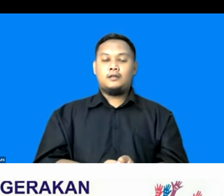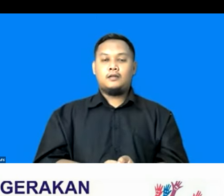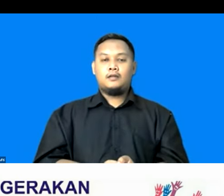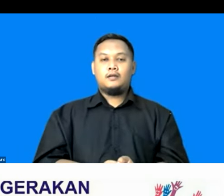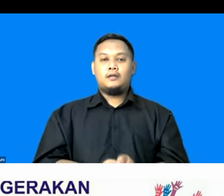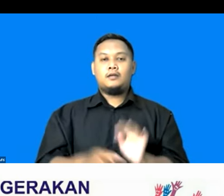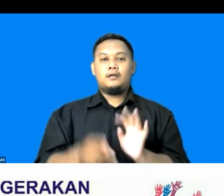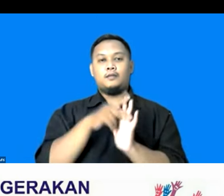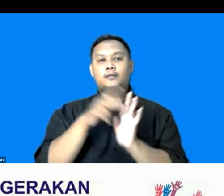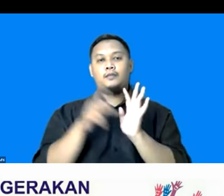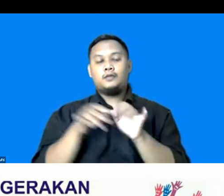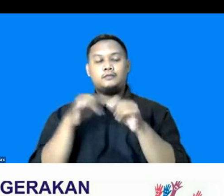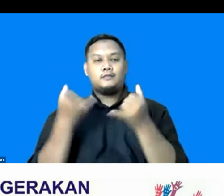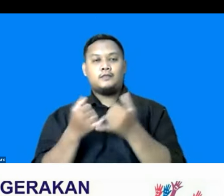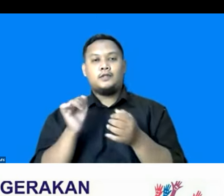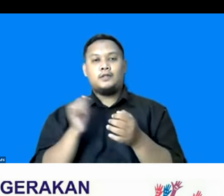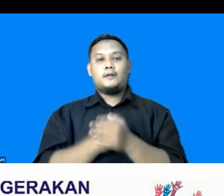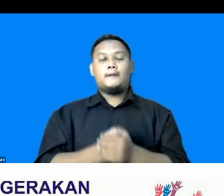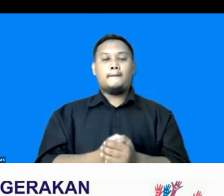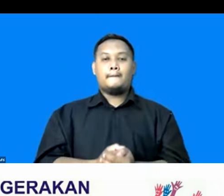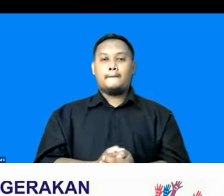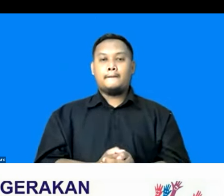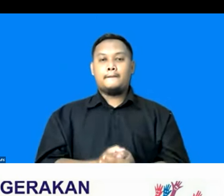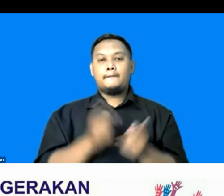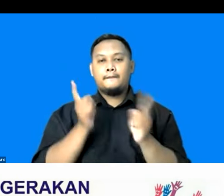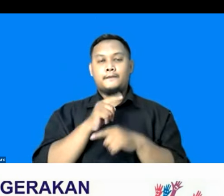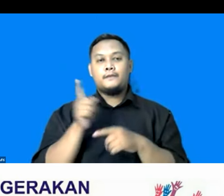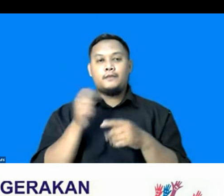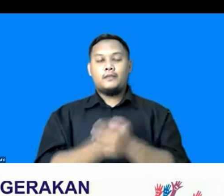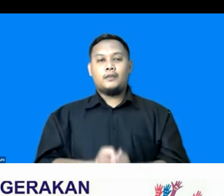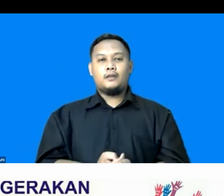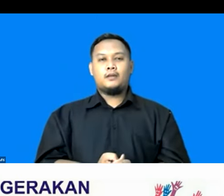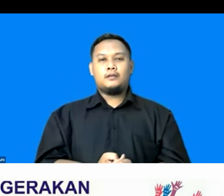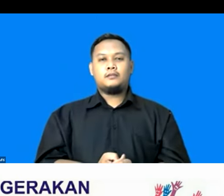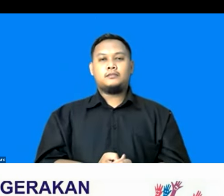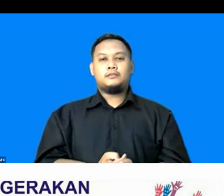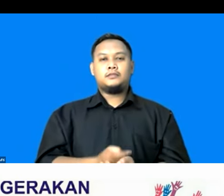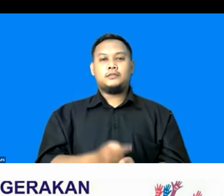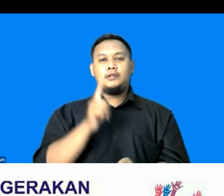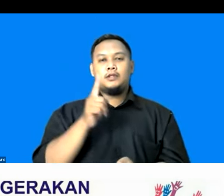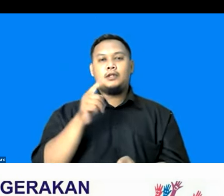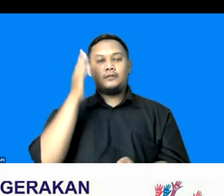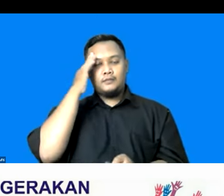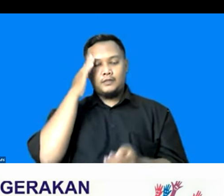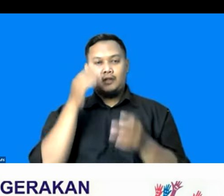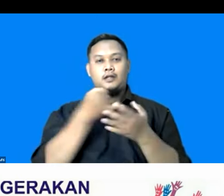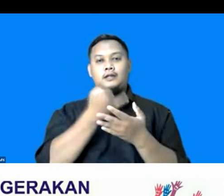program profesi dan magister arsitektur ya. Jadi beliau ini contoh sukses arsitek ber-STRA